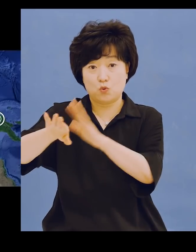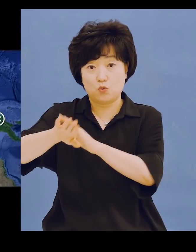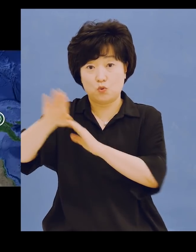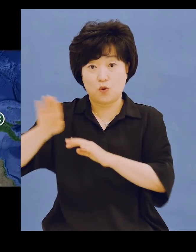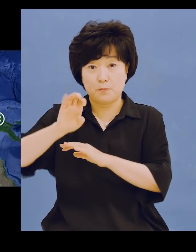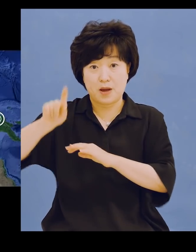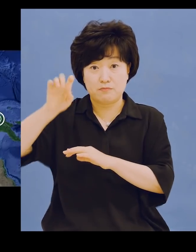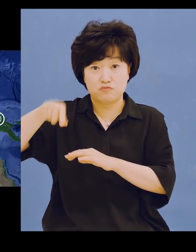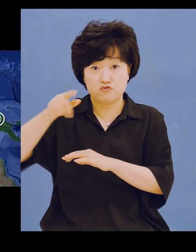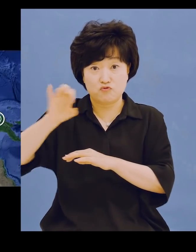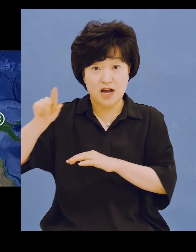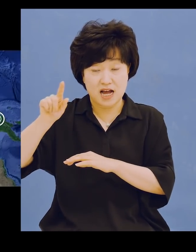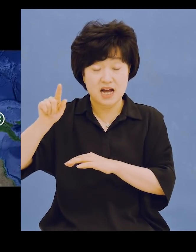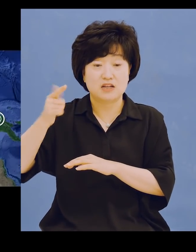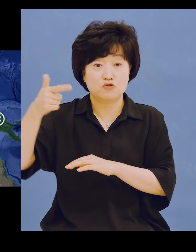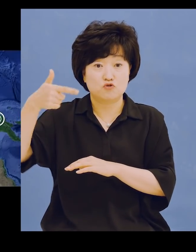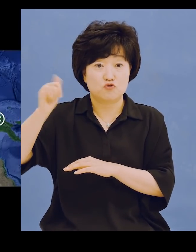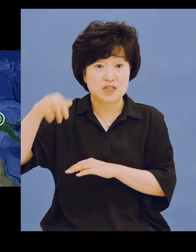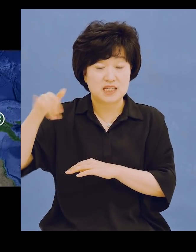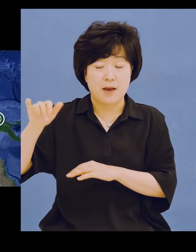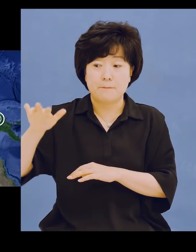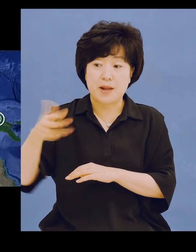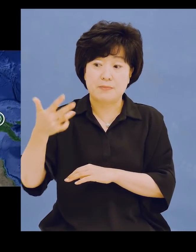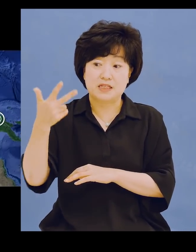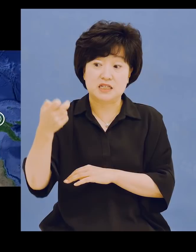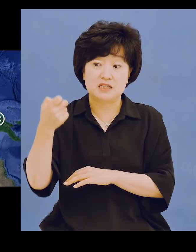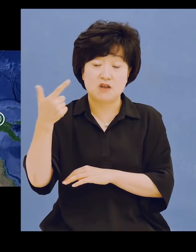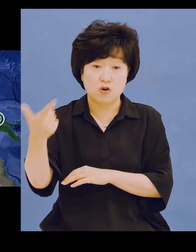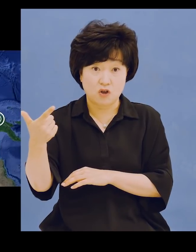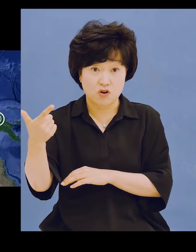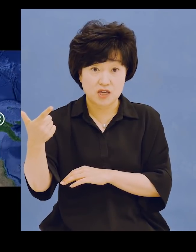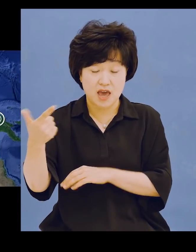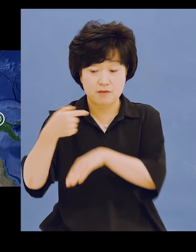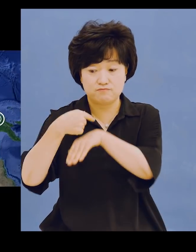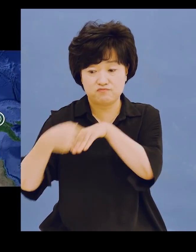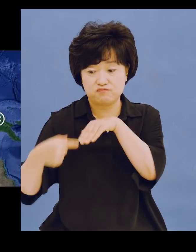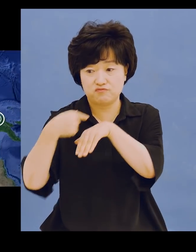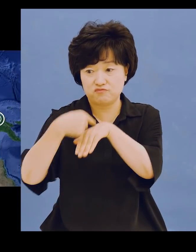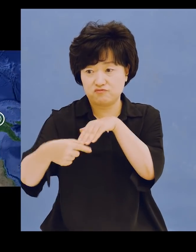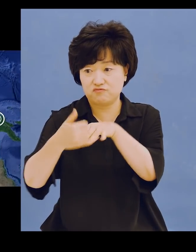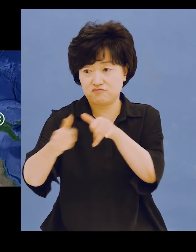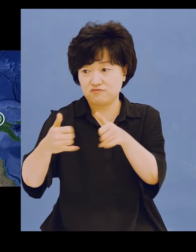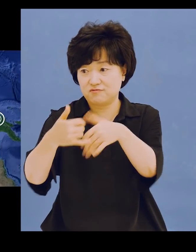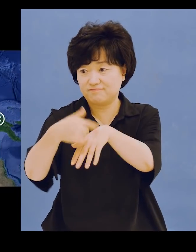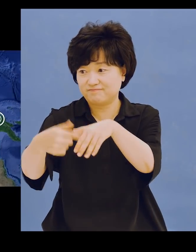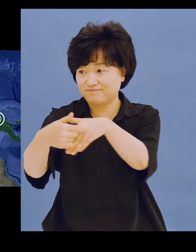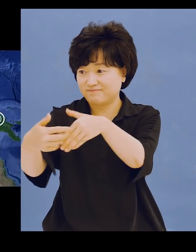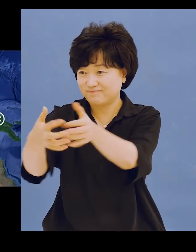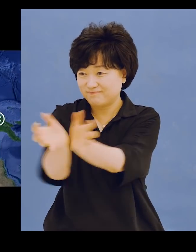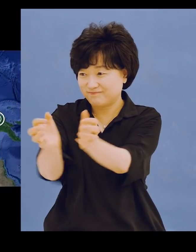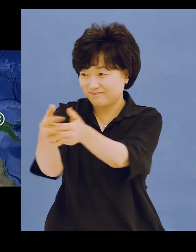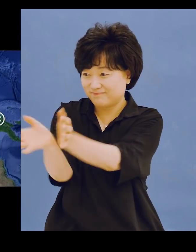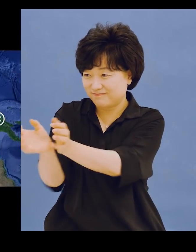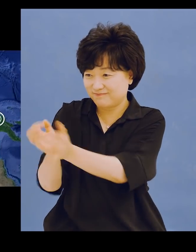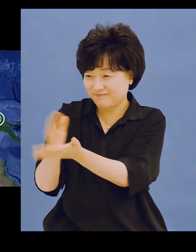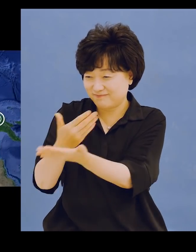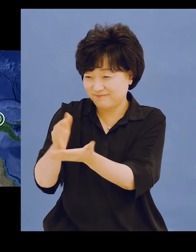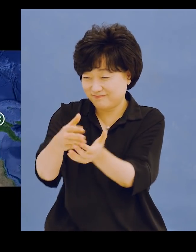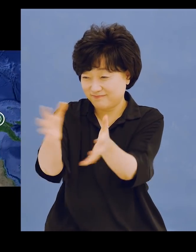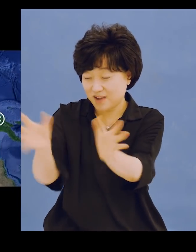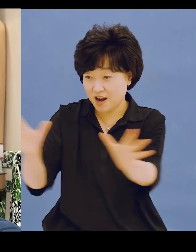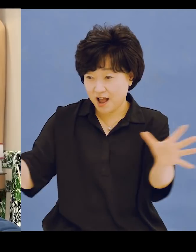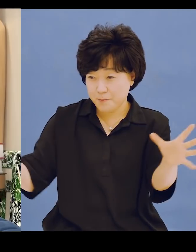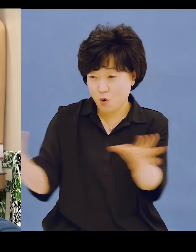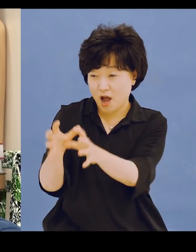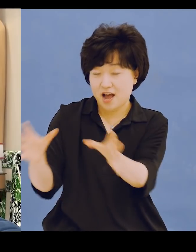거기는 876개의 부족들이 예. 모여서 한 국가가 된 부족 국가입니다. 예, 예. 그